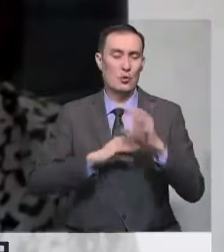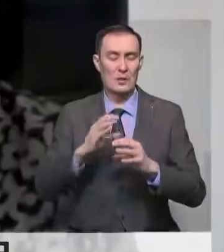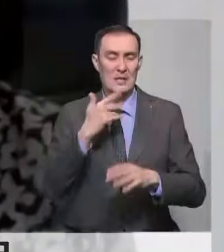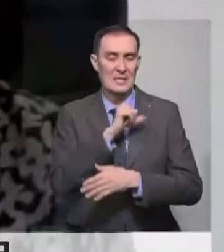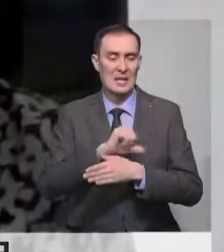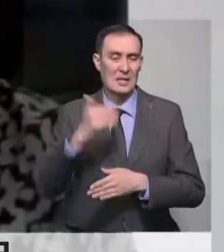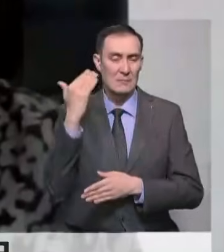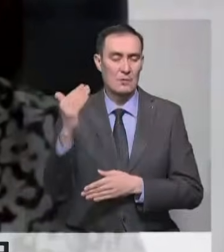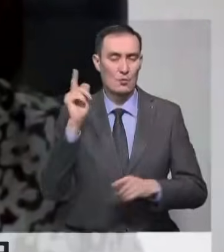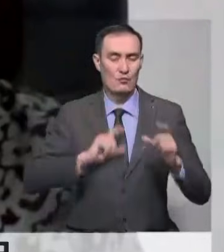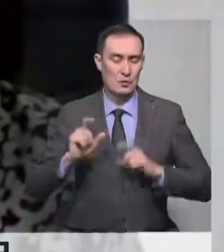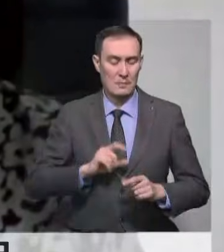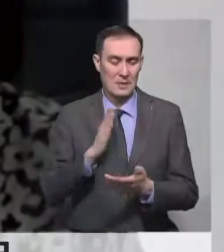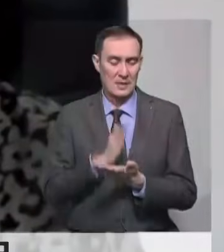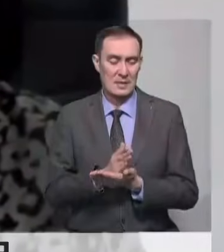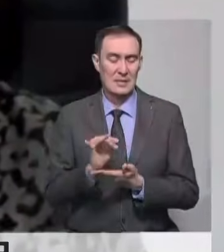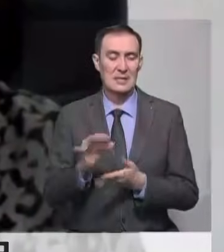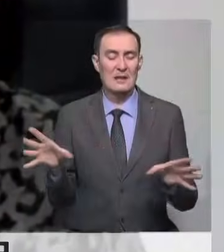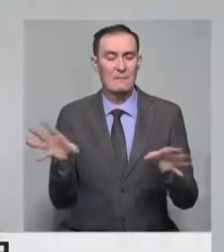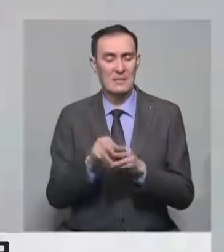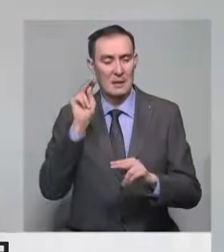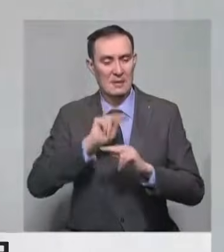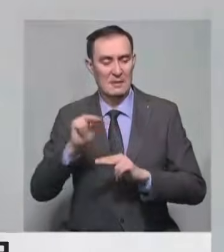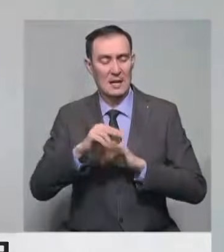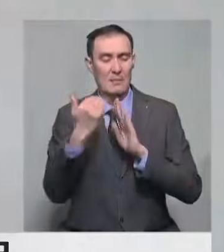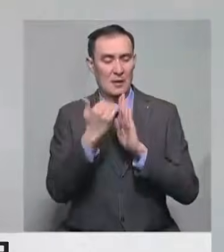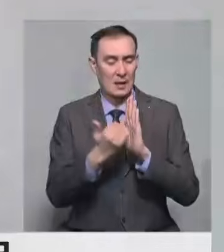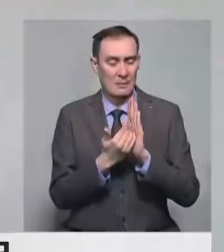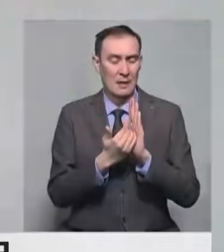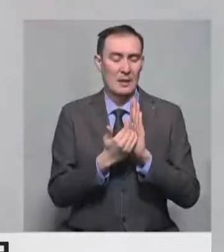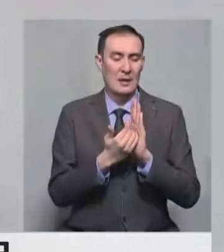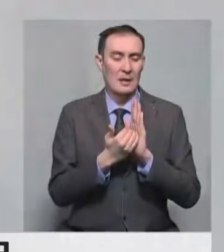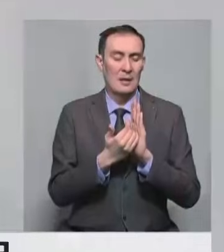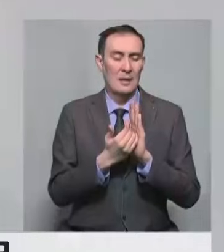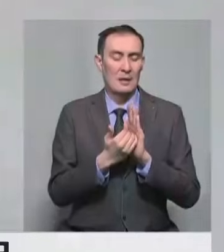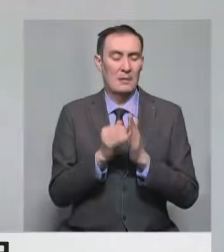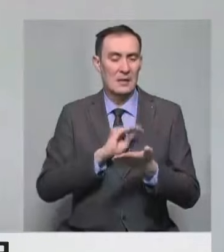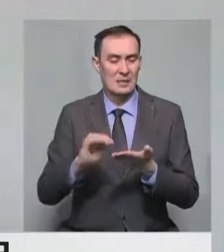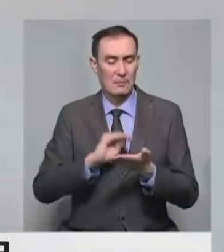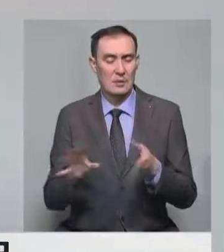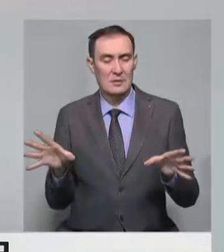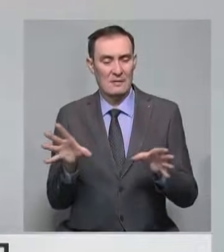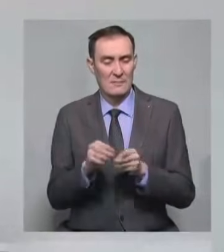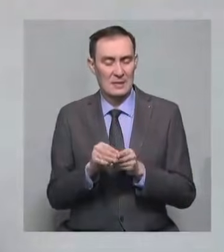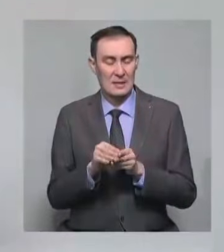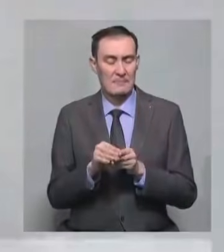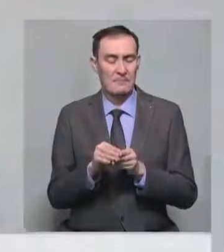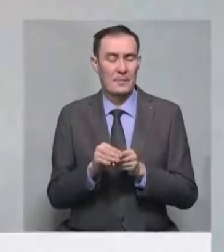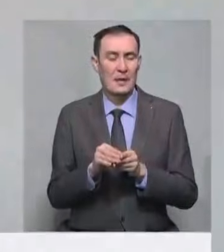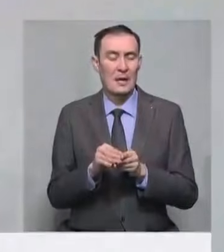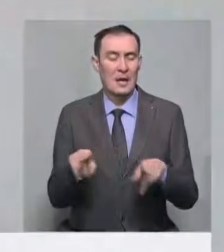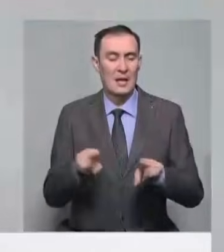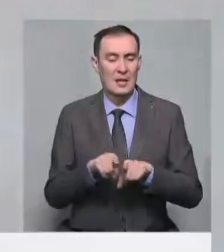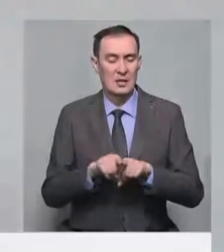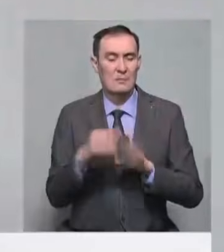иностранными учебными заведениями. Это есть и совместная образовательная программа, где образовательная программа разрабатывается совместно с иностранным учебным заведением, а